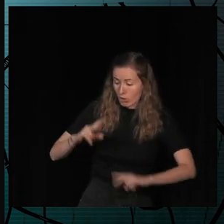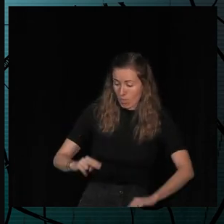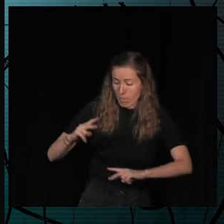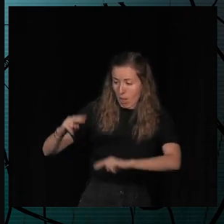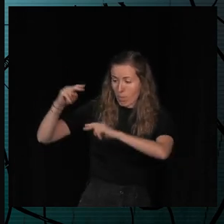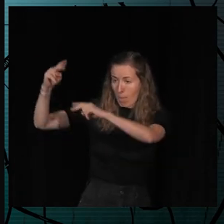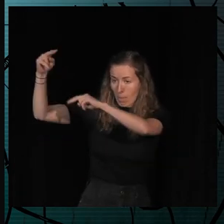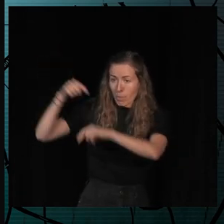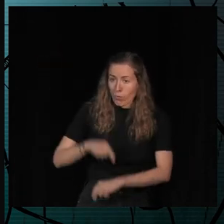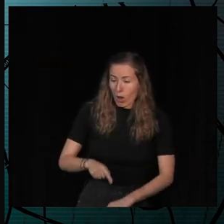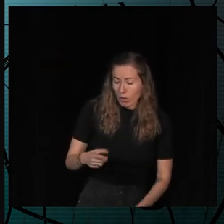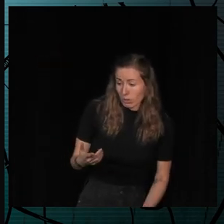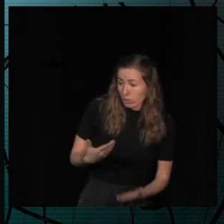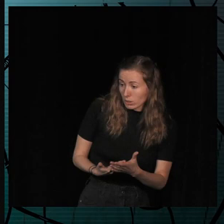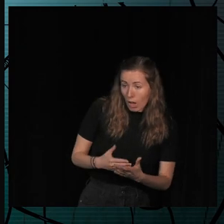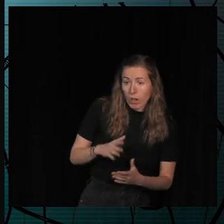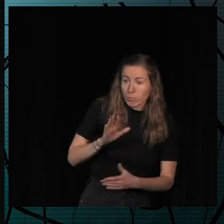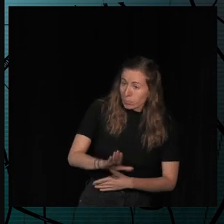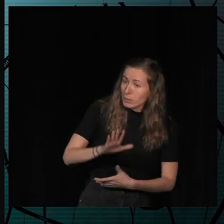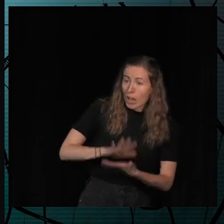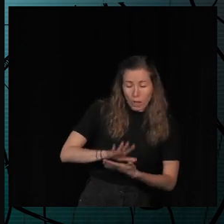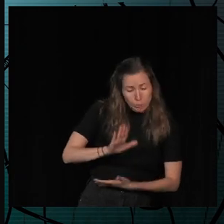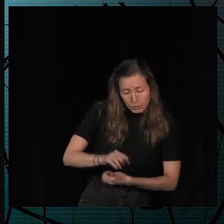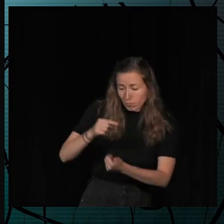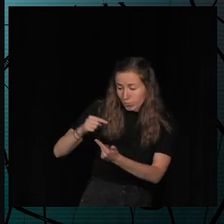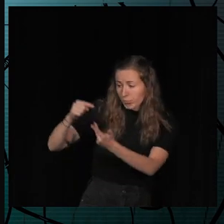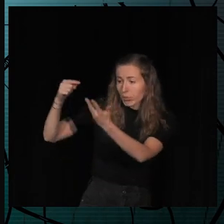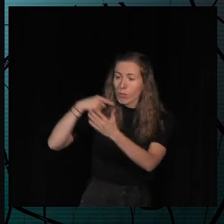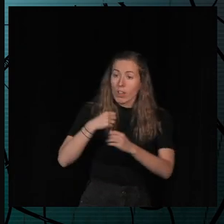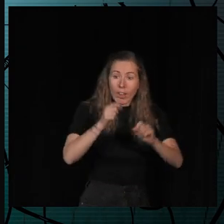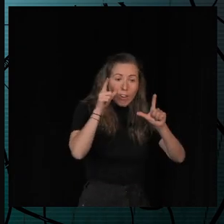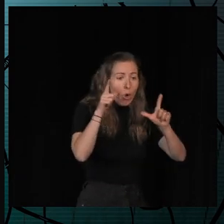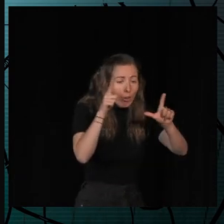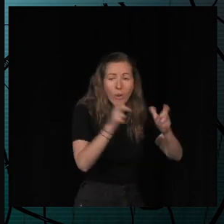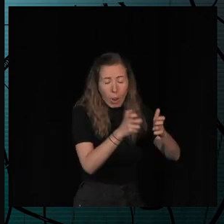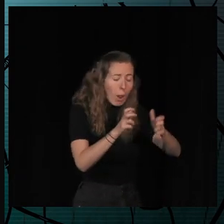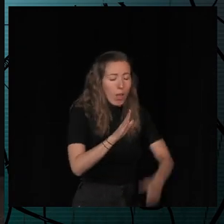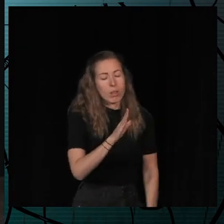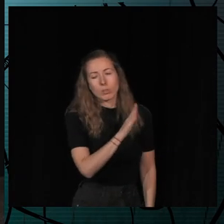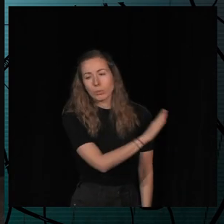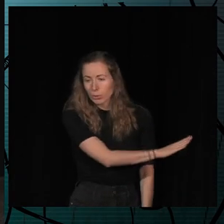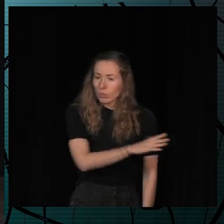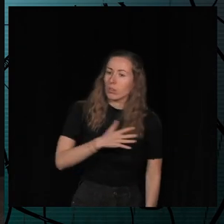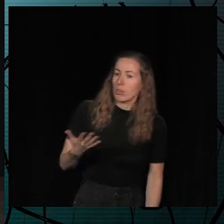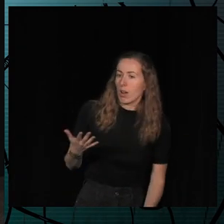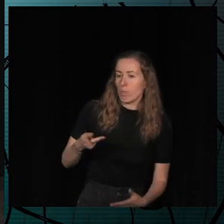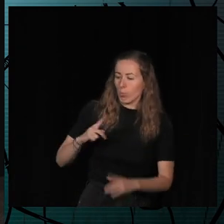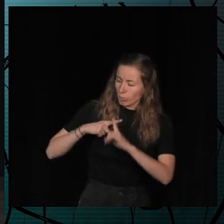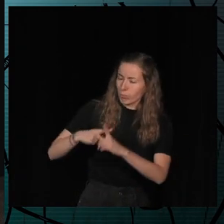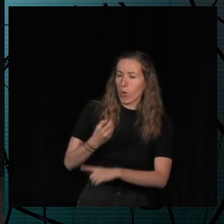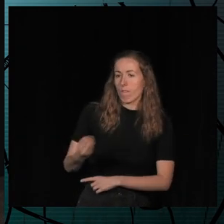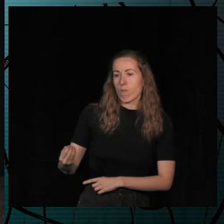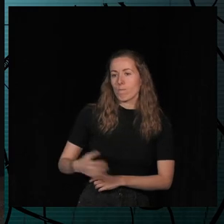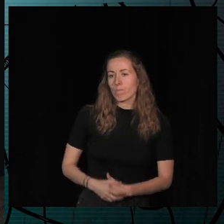avoir appris à avoir tel ou tel fondamentaux on sort un peu de l'enjeu de l'écran et on retombe tous sur nos pates quoi pour